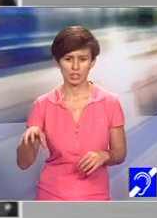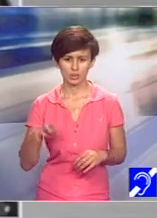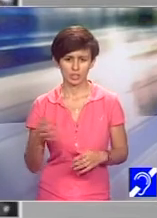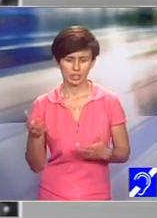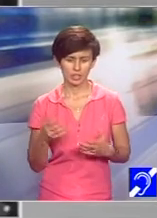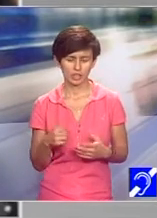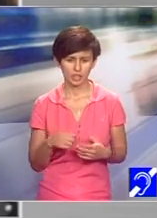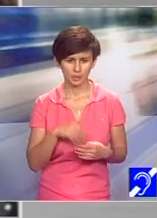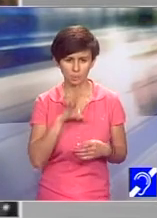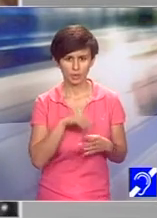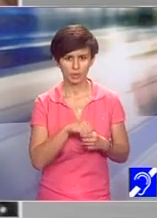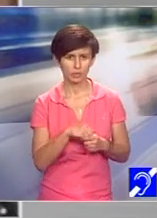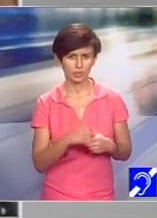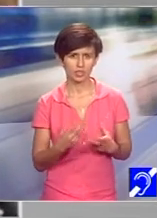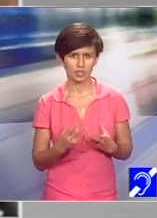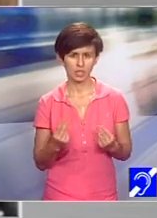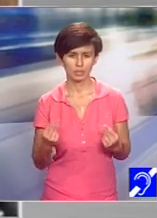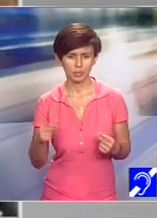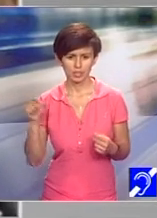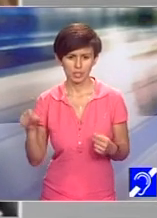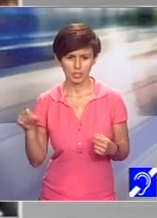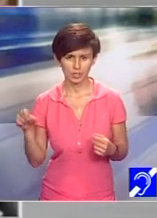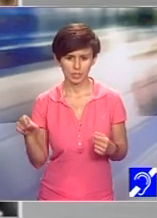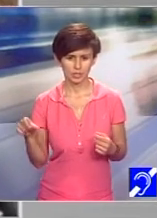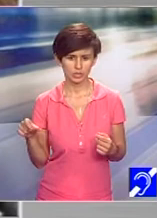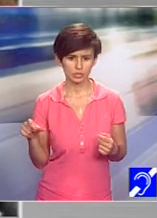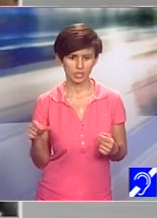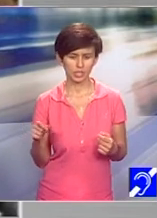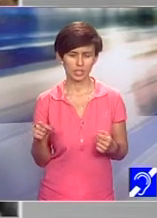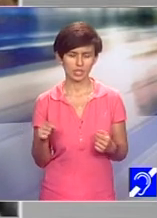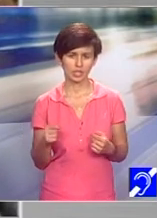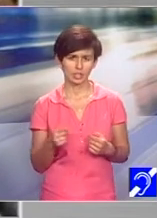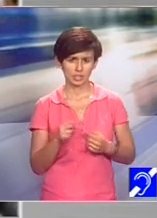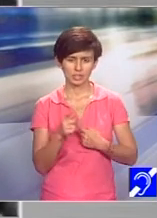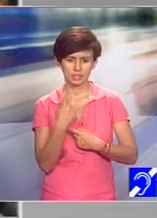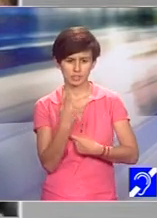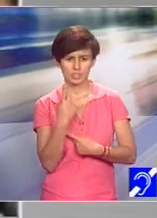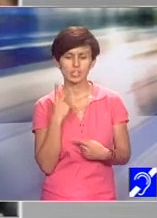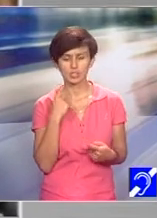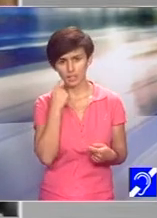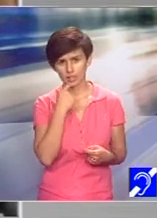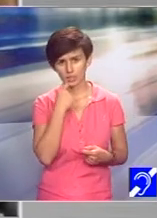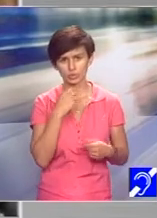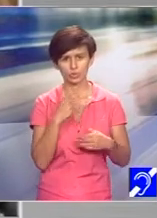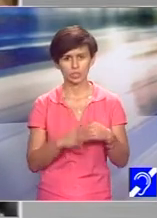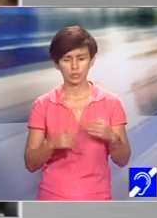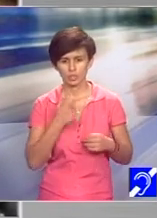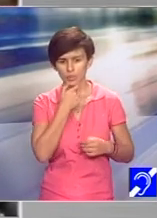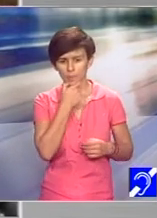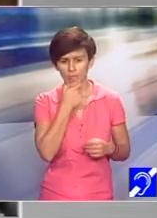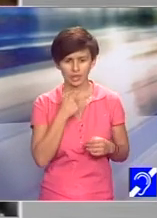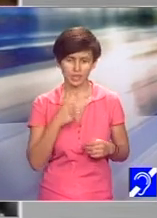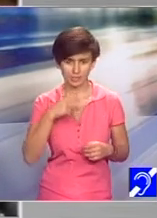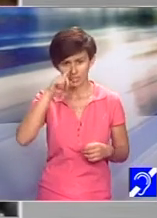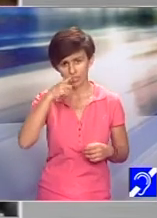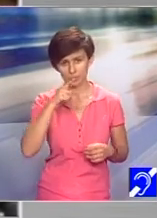locuit șvabi, sârbi, evrei și așa mai departe. Dar Clujul, în ultimii ani, s-a profilat tot mai mult